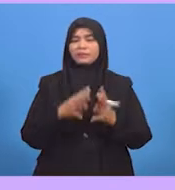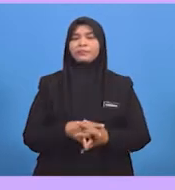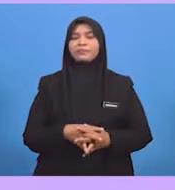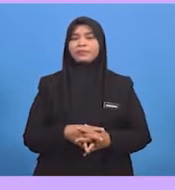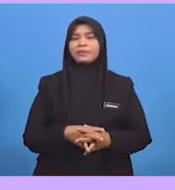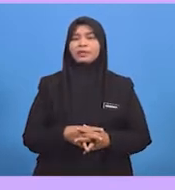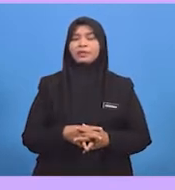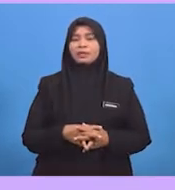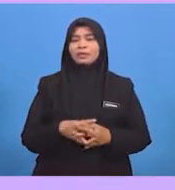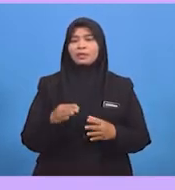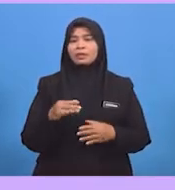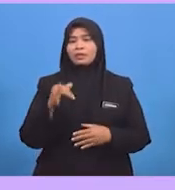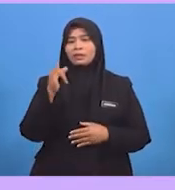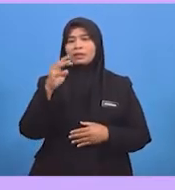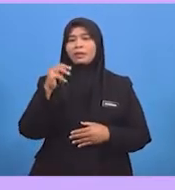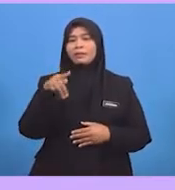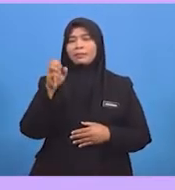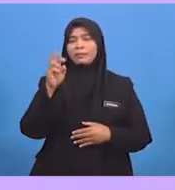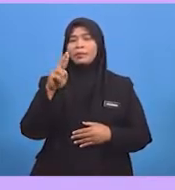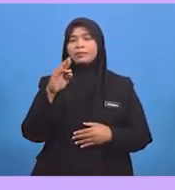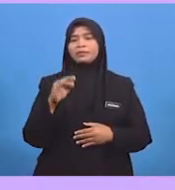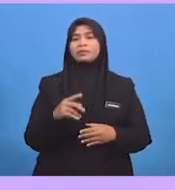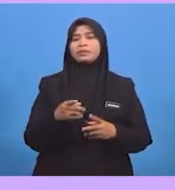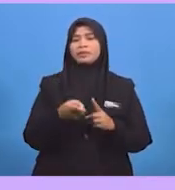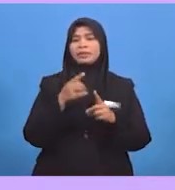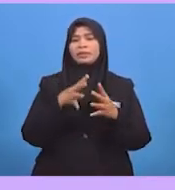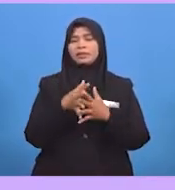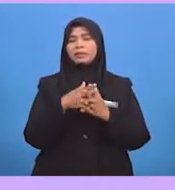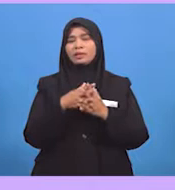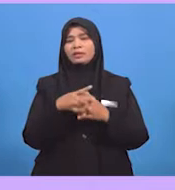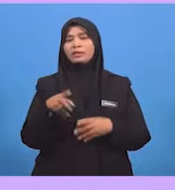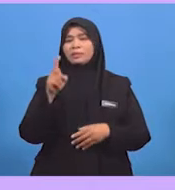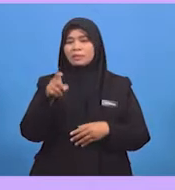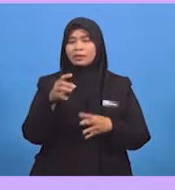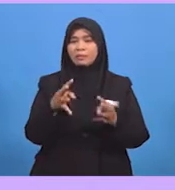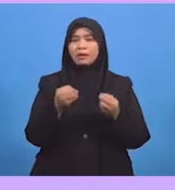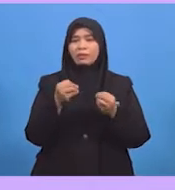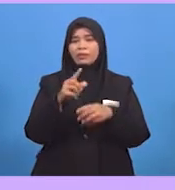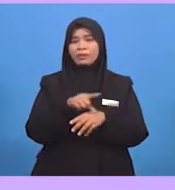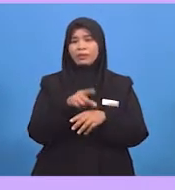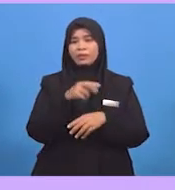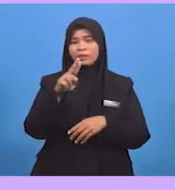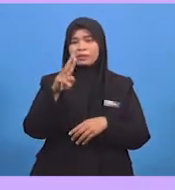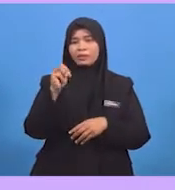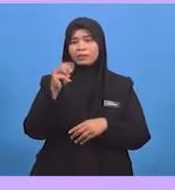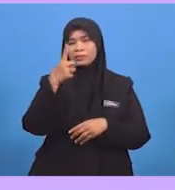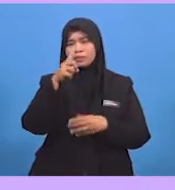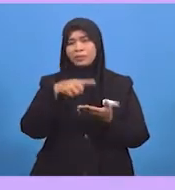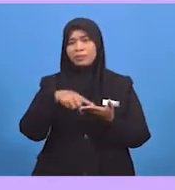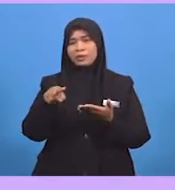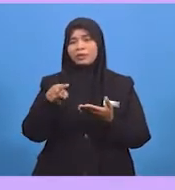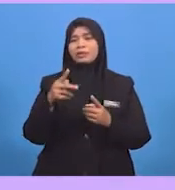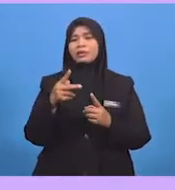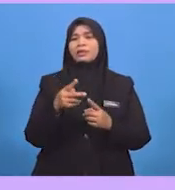Untuk situasi ini pula, pengimport Amerika Syarikat perlukan RM untuk membayar pengeksport Malaysia.